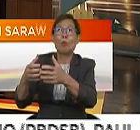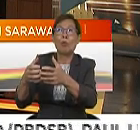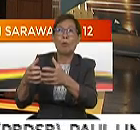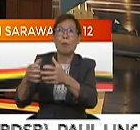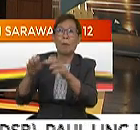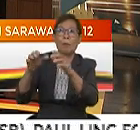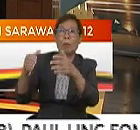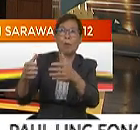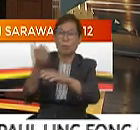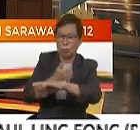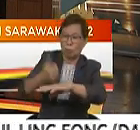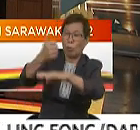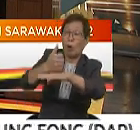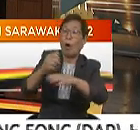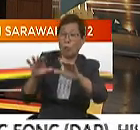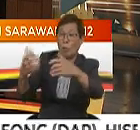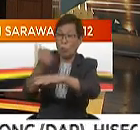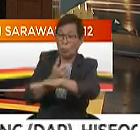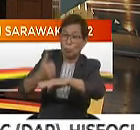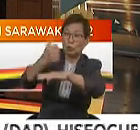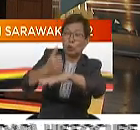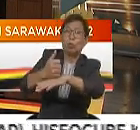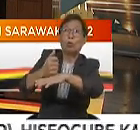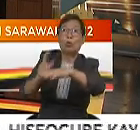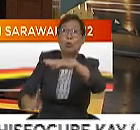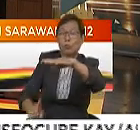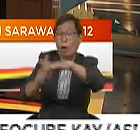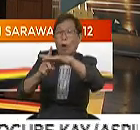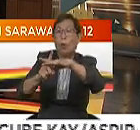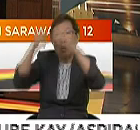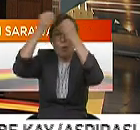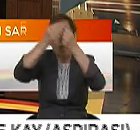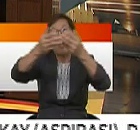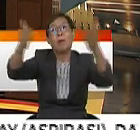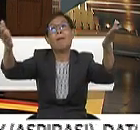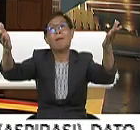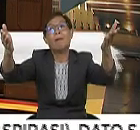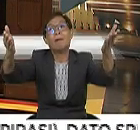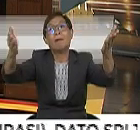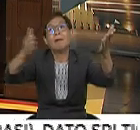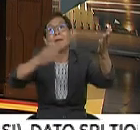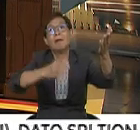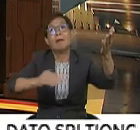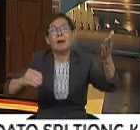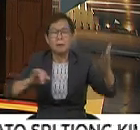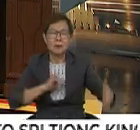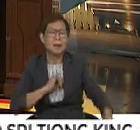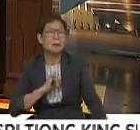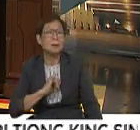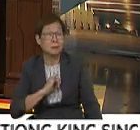yang ditubuhkan, diwujudkan untuk menyampaikan mesej tertentu. Dan ada saya dengar